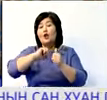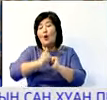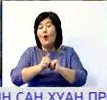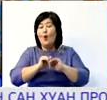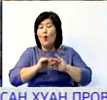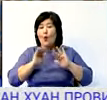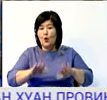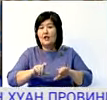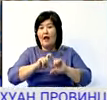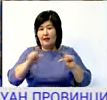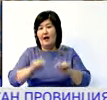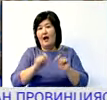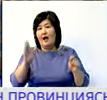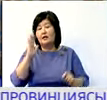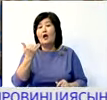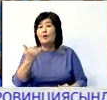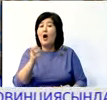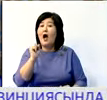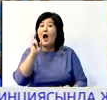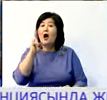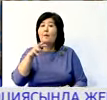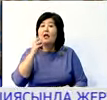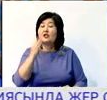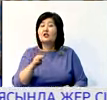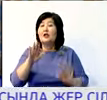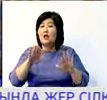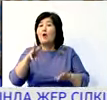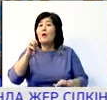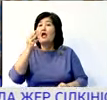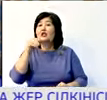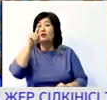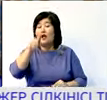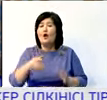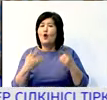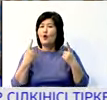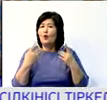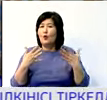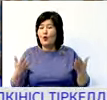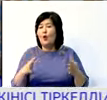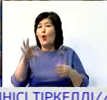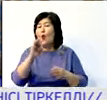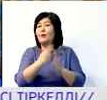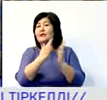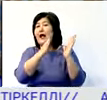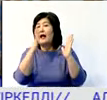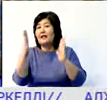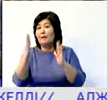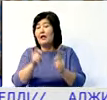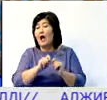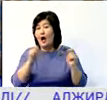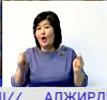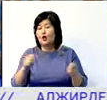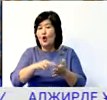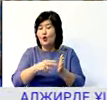болды. Ақмешіт орталық мешітінің астынан үлкен діни облыстық кітапхана ашу жоспарымызда бар, құдай қаласа